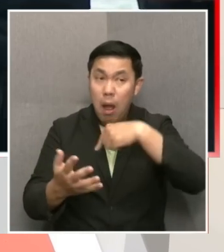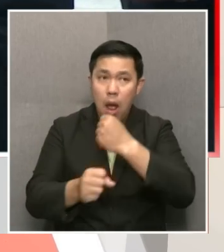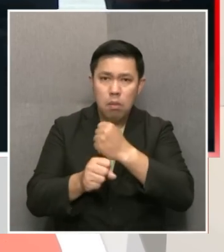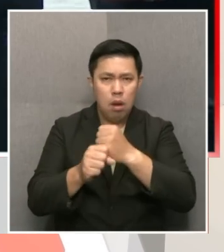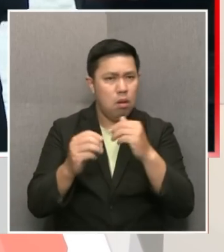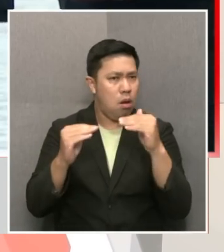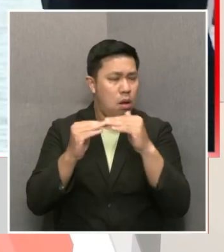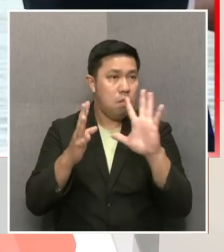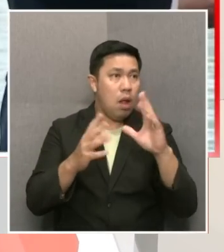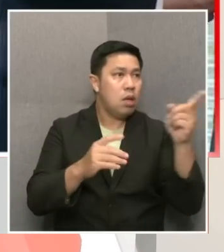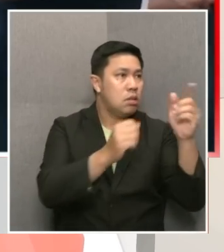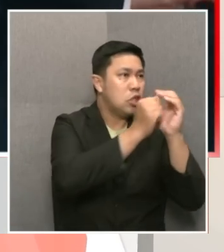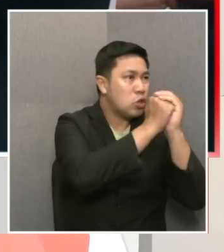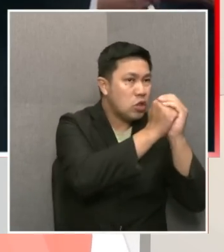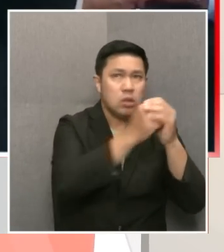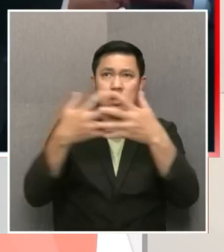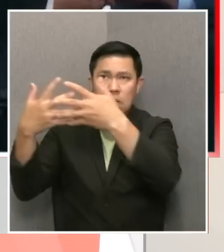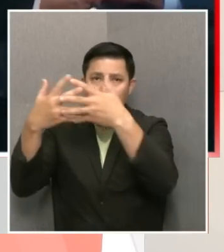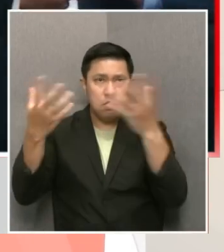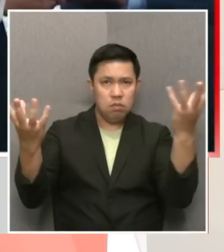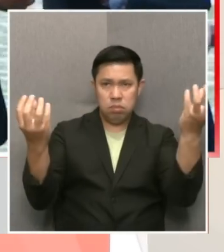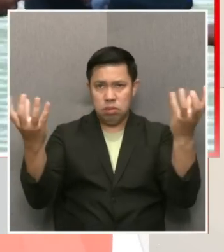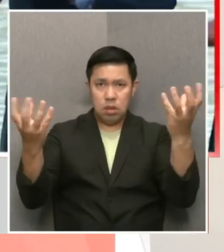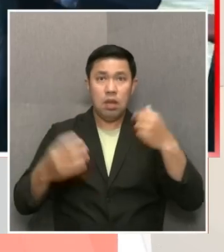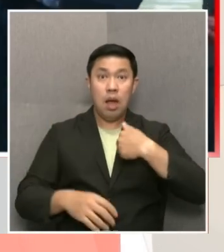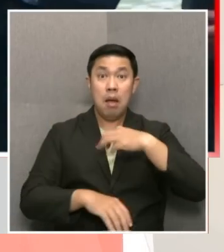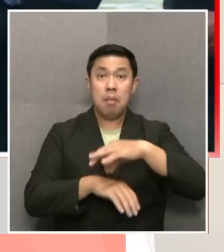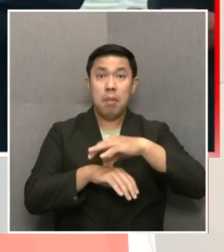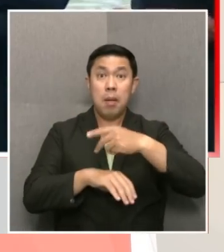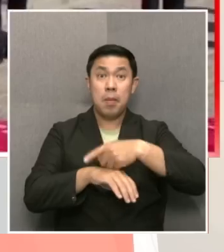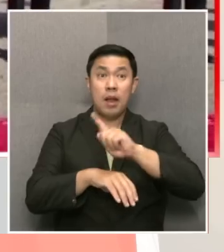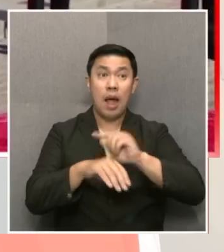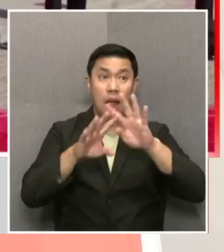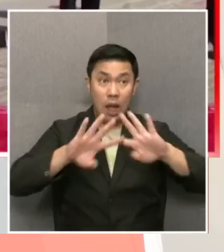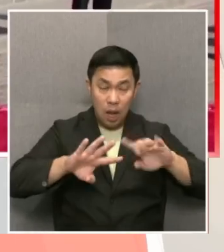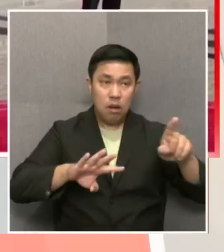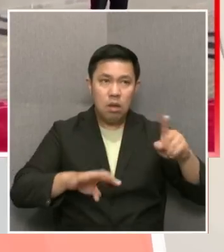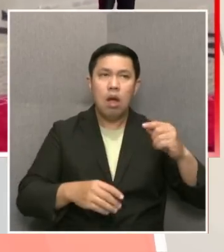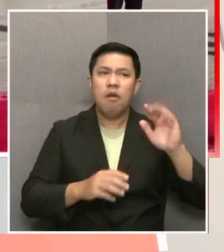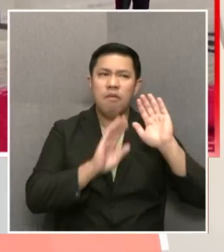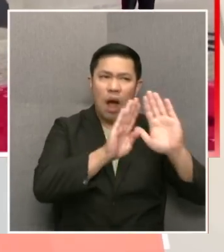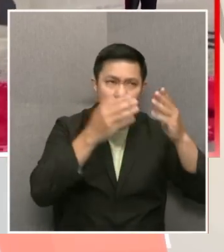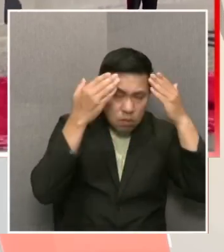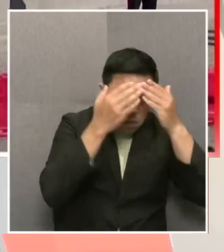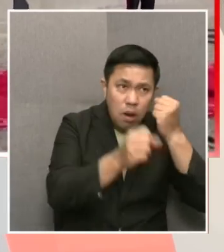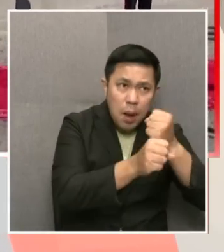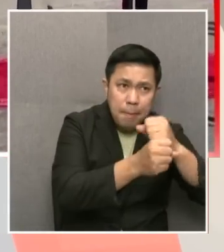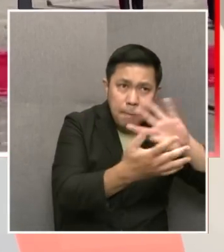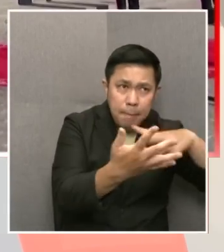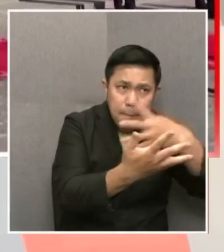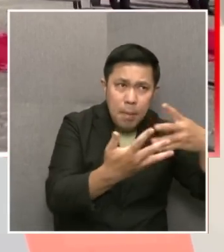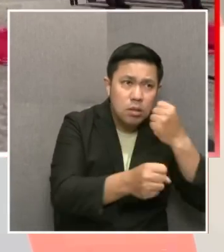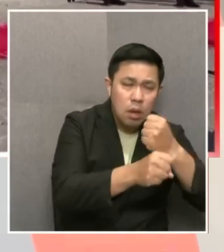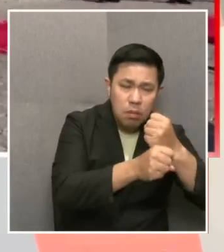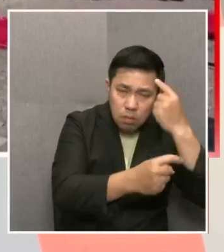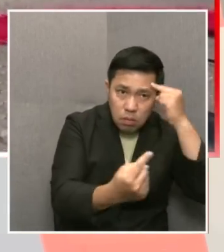ใหม่กับจีนกับสหรัฐนะครับโดยที่เราเป็นประธานอาเซียนนะครับแล้วก็ให้อินโดนีเซียไปทำแผนเพื่อที่จะดำเนินการ